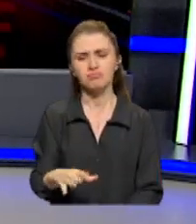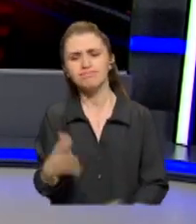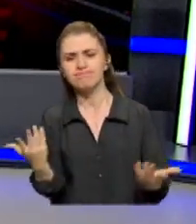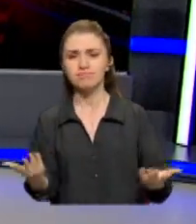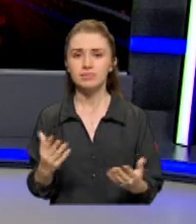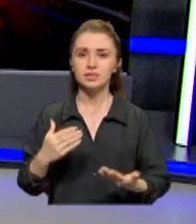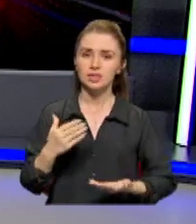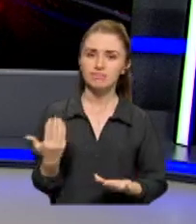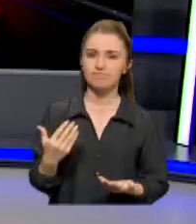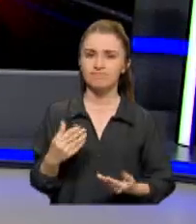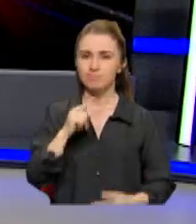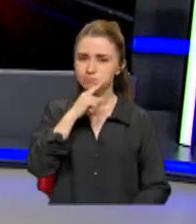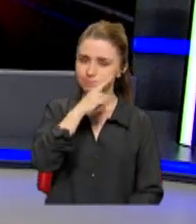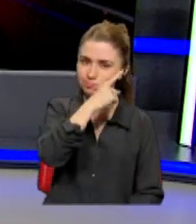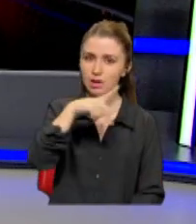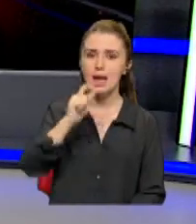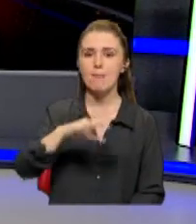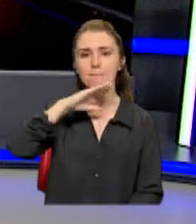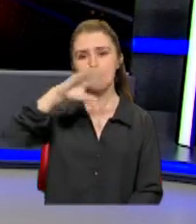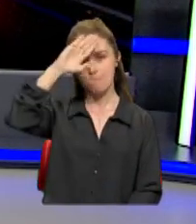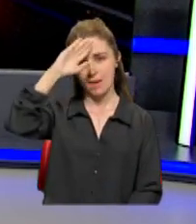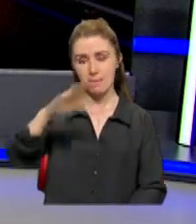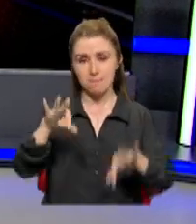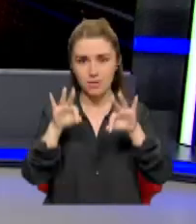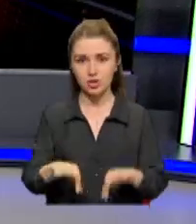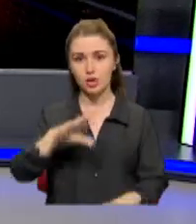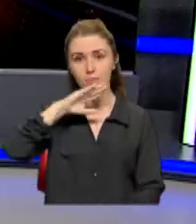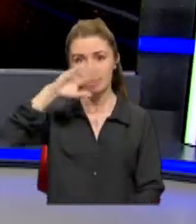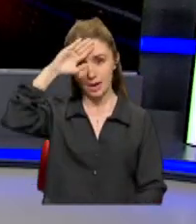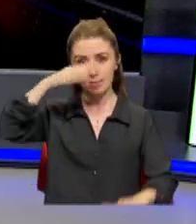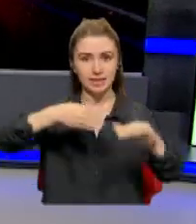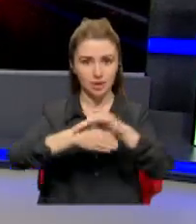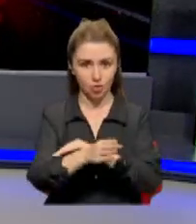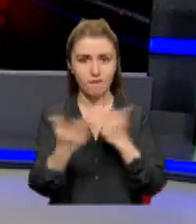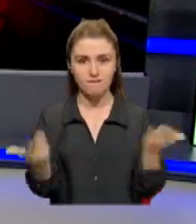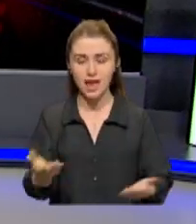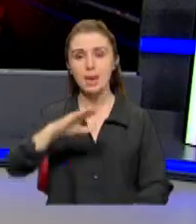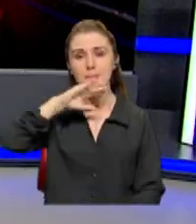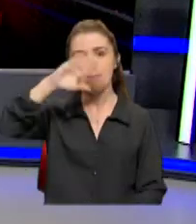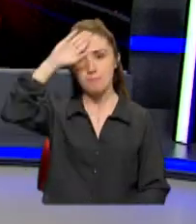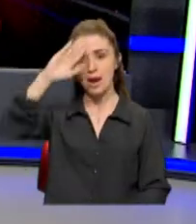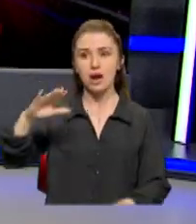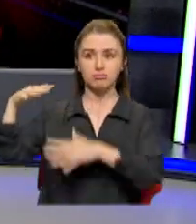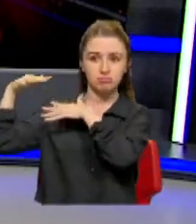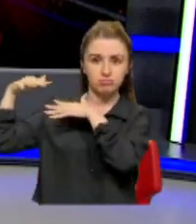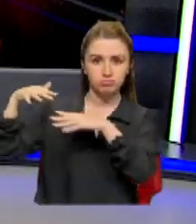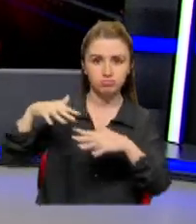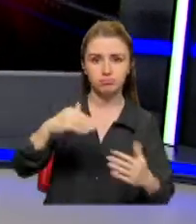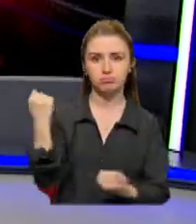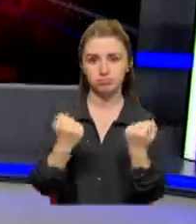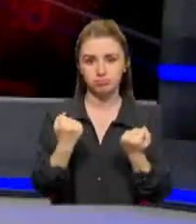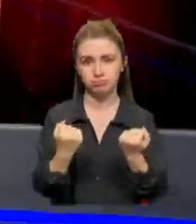şekilde bütçesini zorlayarak bayrama adım atıyor, bayrama giriş yapıyor ve bayram göçü